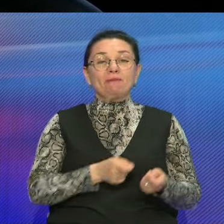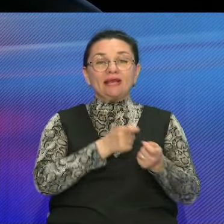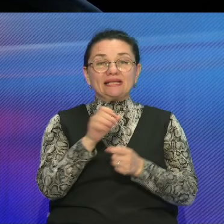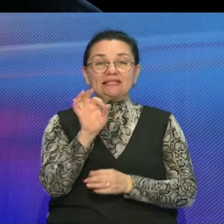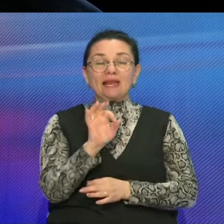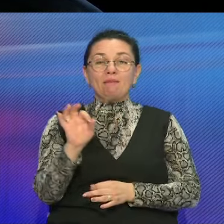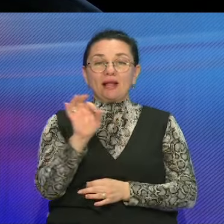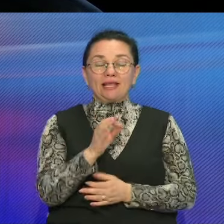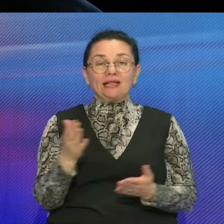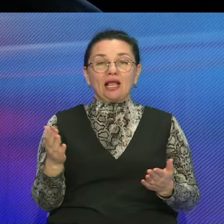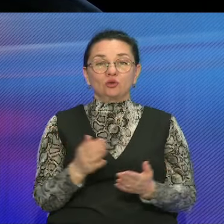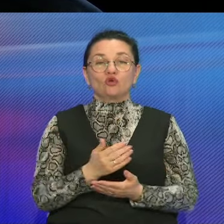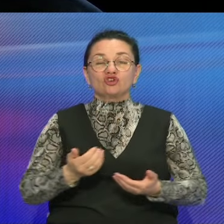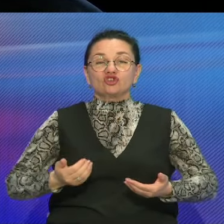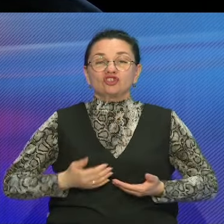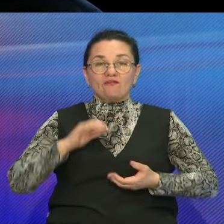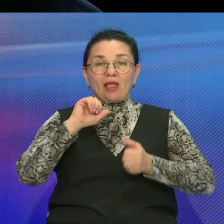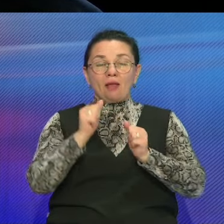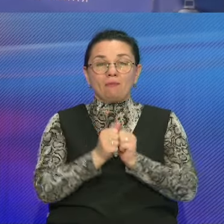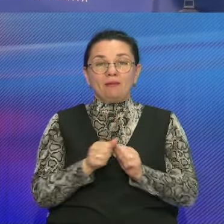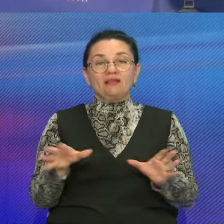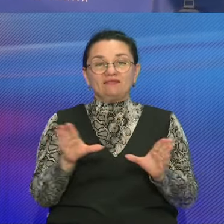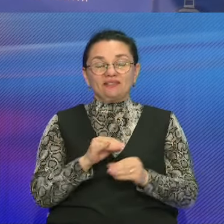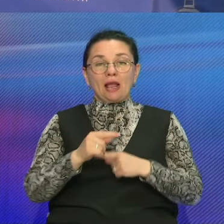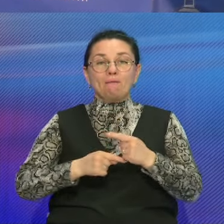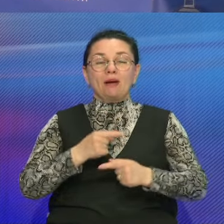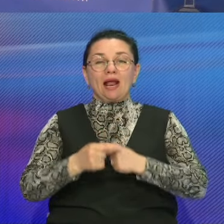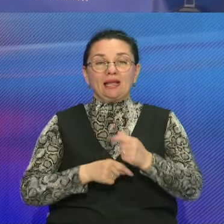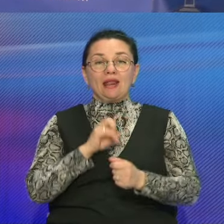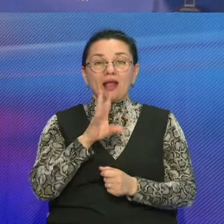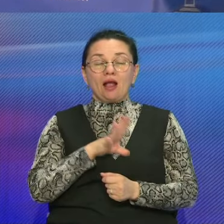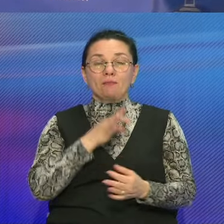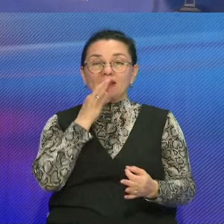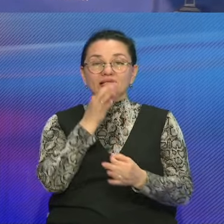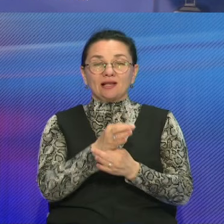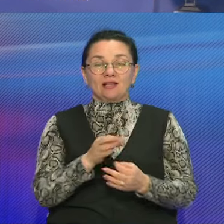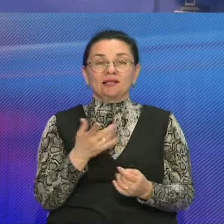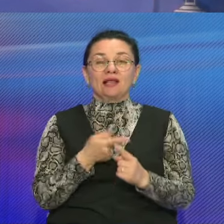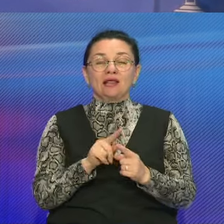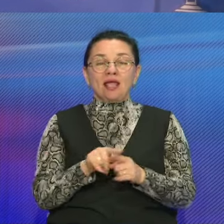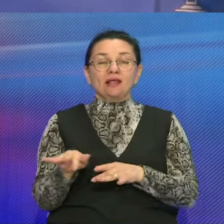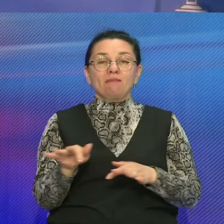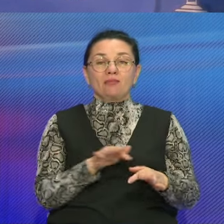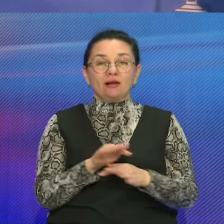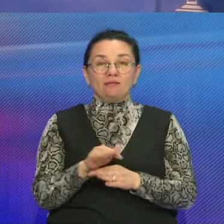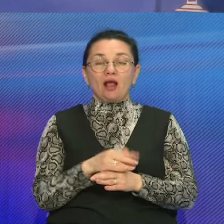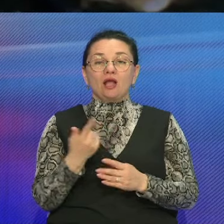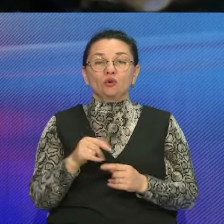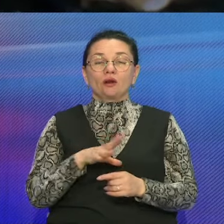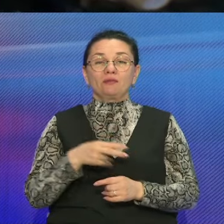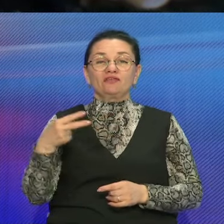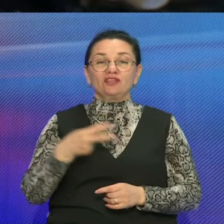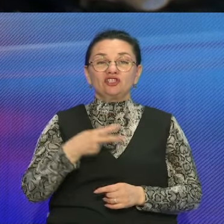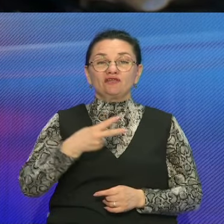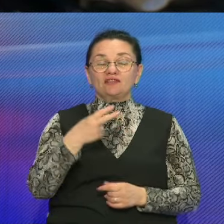часткою проєкту «Живая пам'ять удячних поколінь». Як прохучало на зустрічі для пам'ятного знака, усталюваного у 2022 році